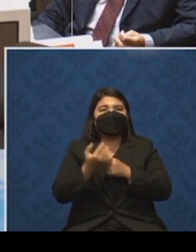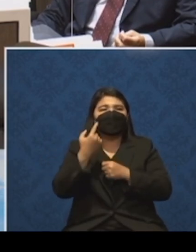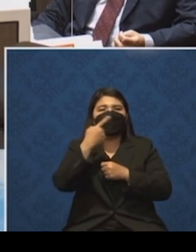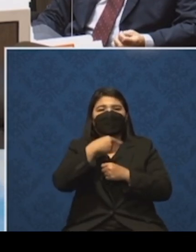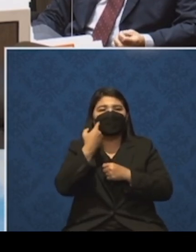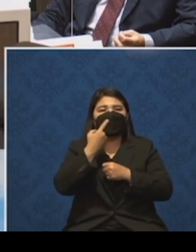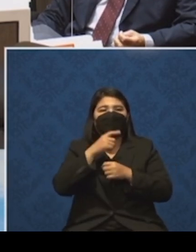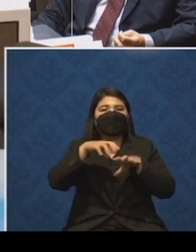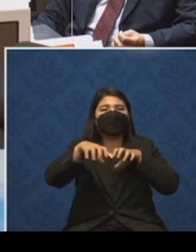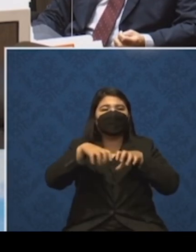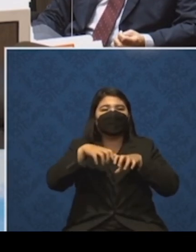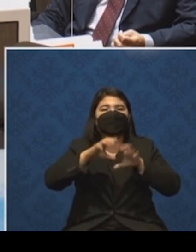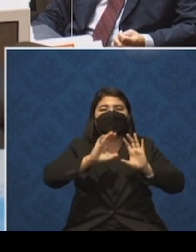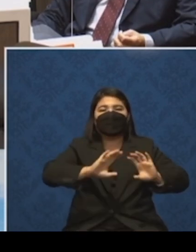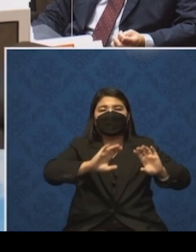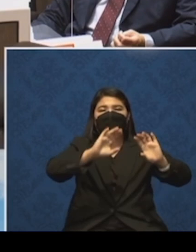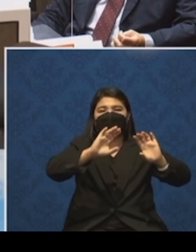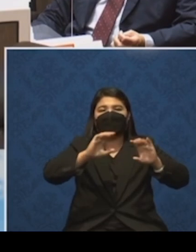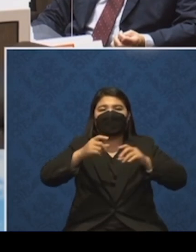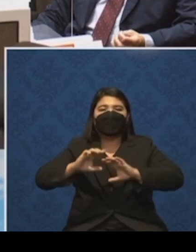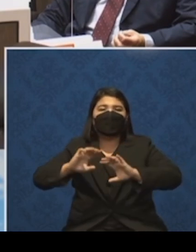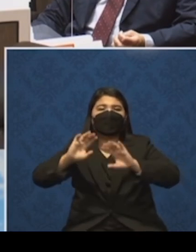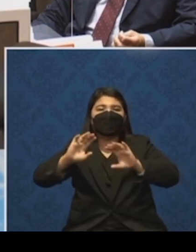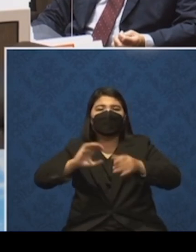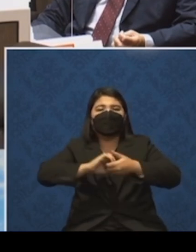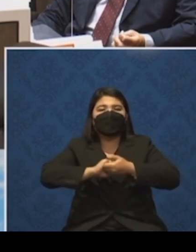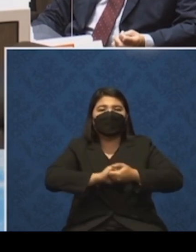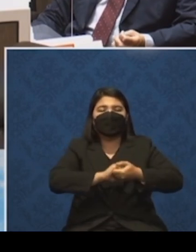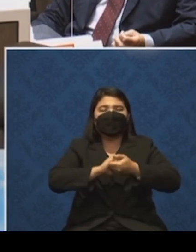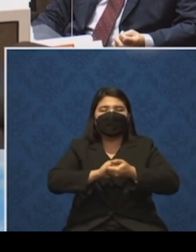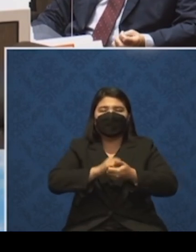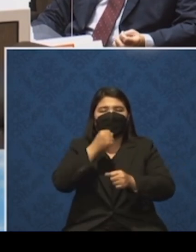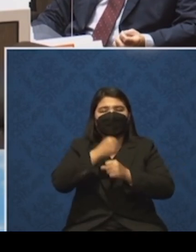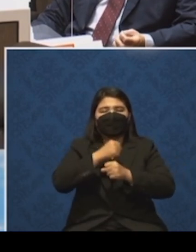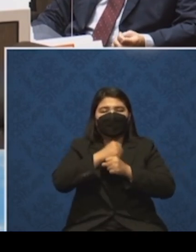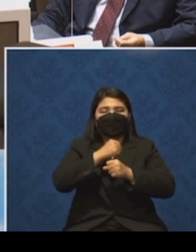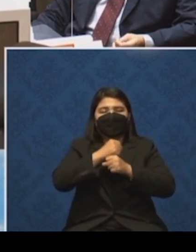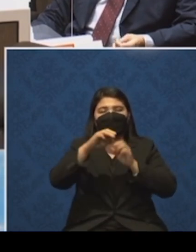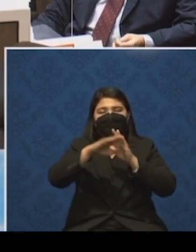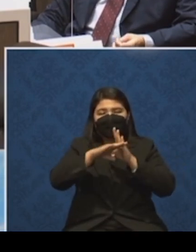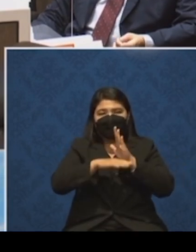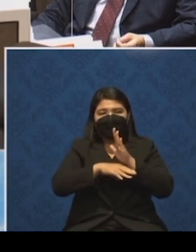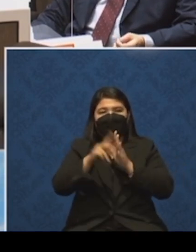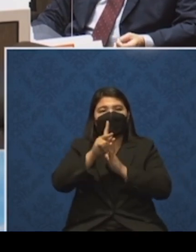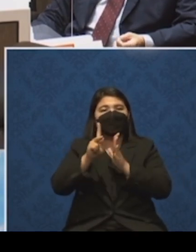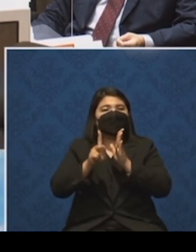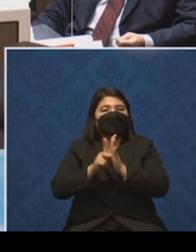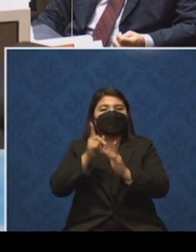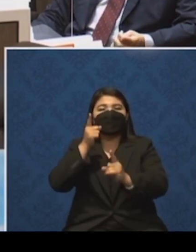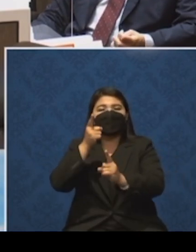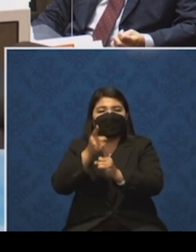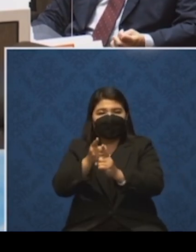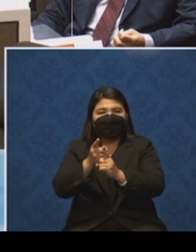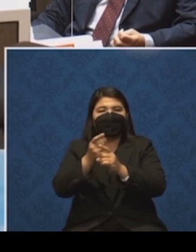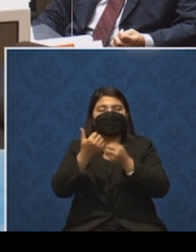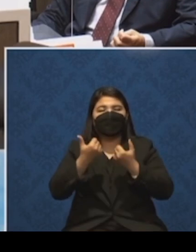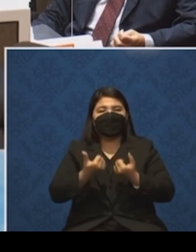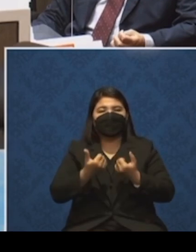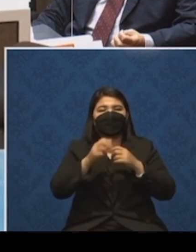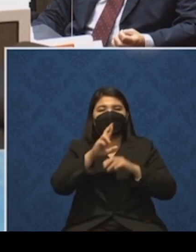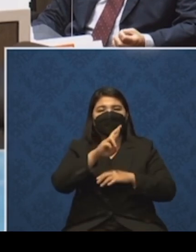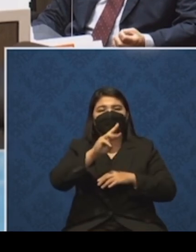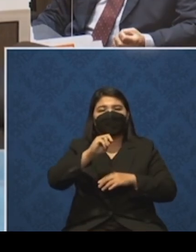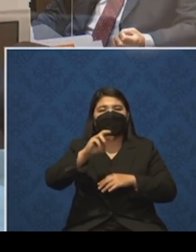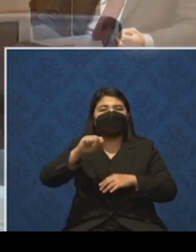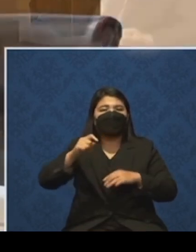าลเป็นการดำเนินการในทุกขั้นตอนนั้นก็เป็นไปตามกฎหมายระเบียบข้อบังคับทางราชการและมติคณะรัฐมนตรีที่เกี่ยว